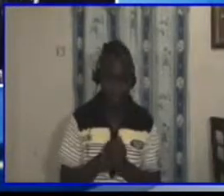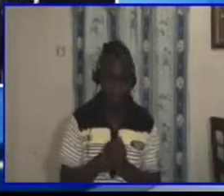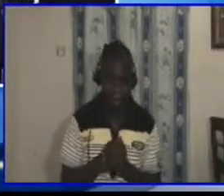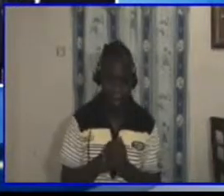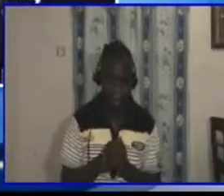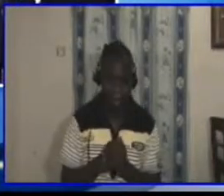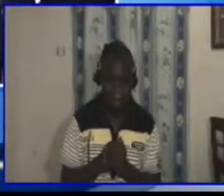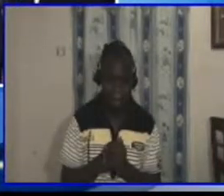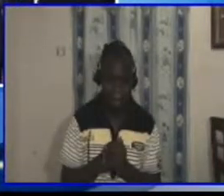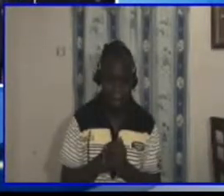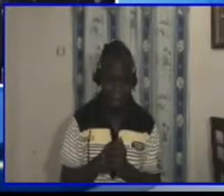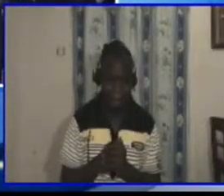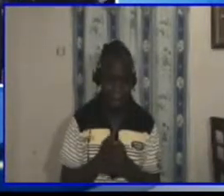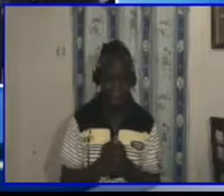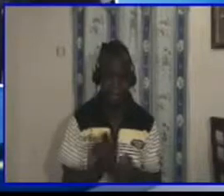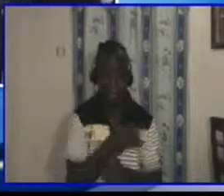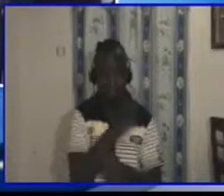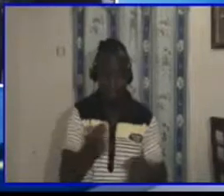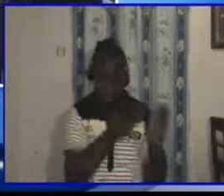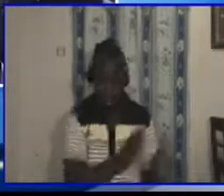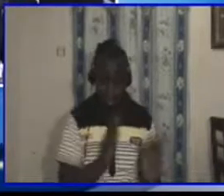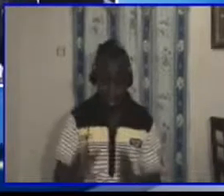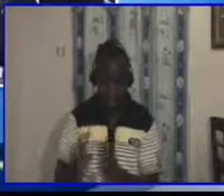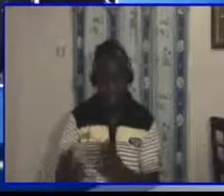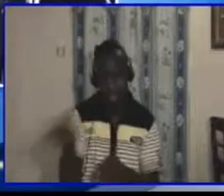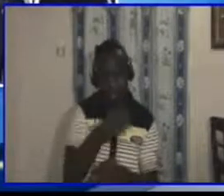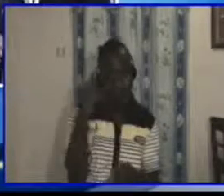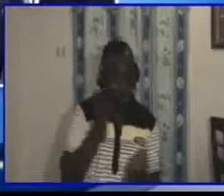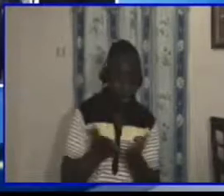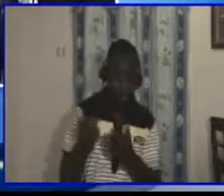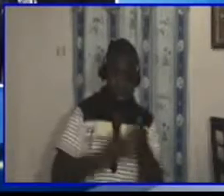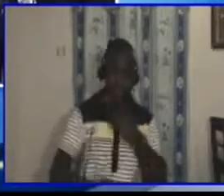ricevete la parola promessa di dio e